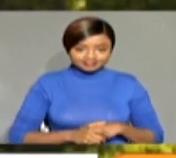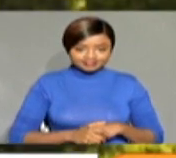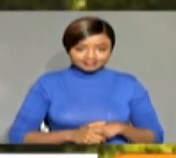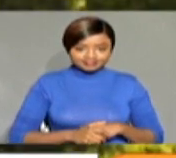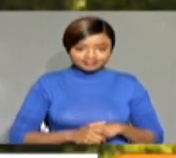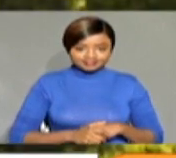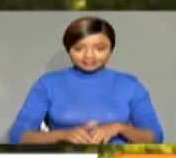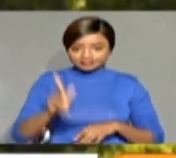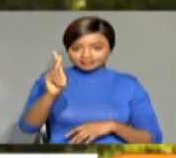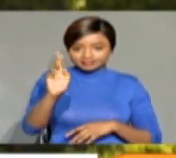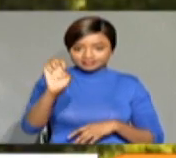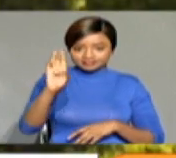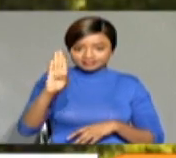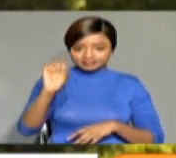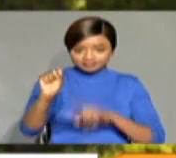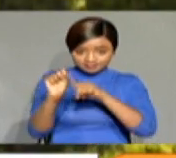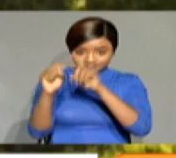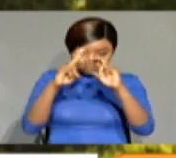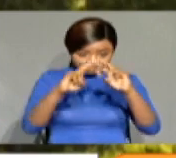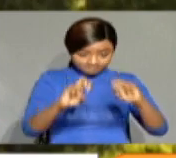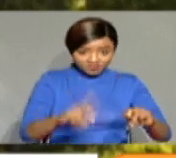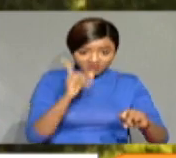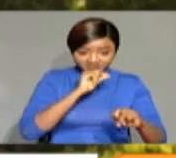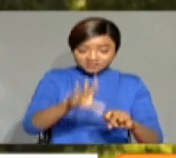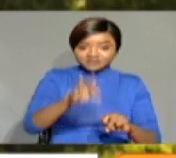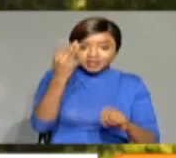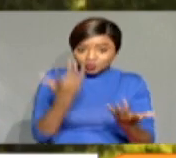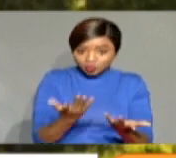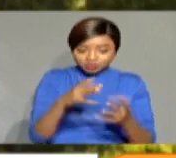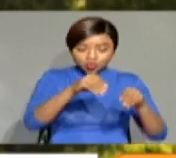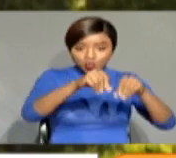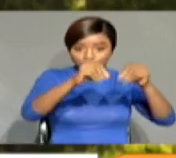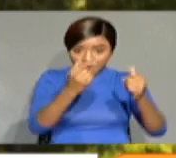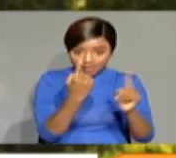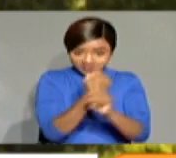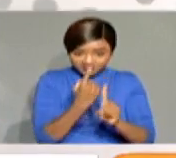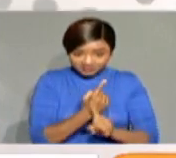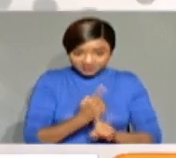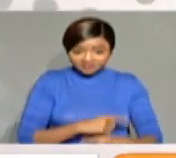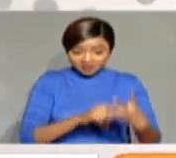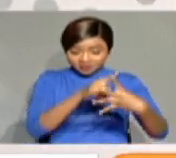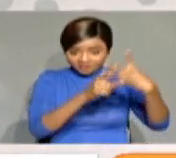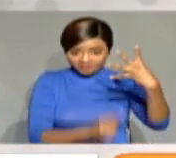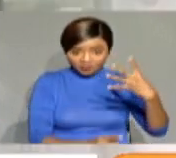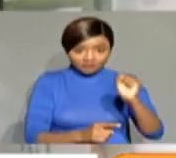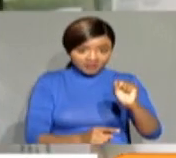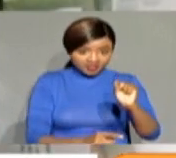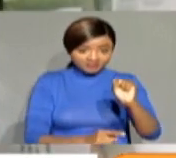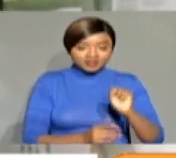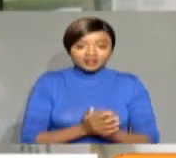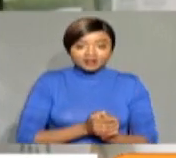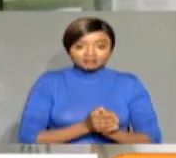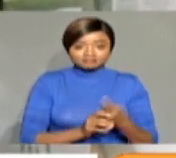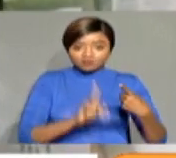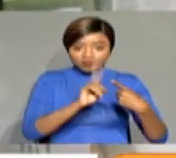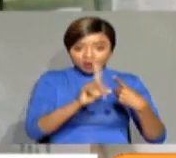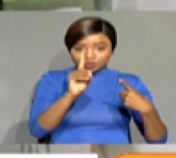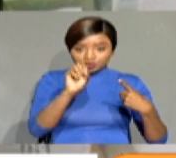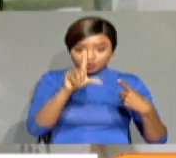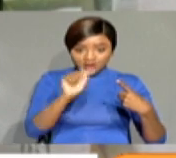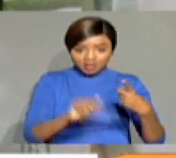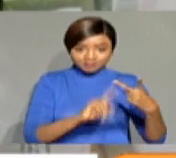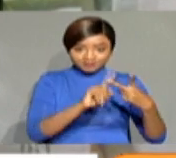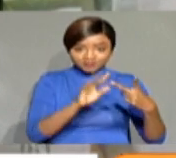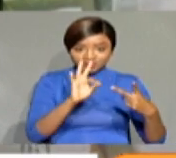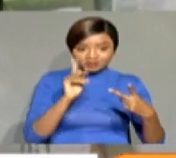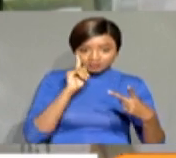Shirika la KEBS limesema kuwa baada ya kufanya uchunguzi limegundua kuwa bidhaa za unga wa ugali aina tano, unga wa dola, unga wa kifaru,